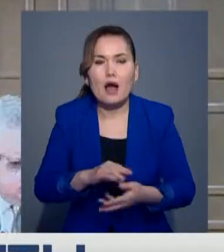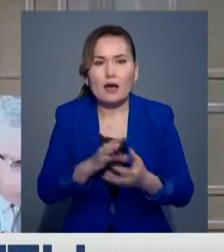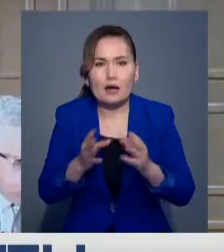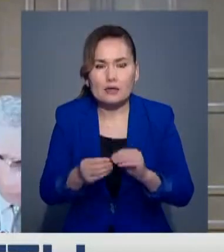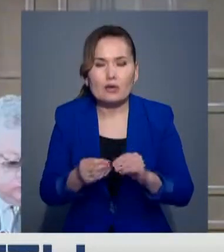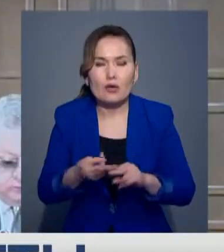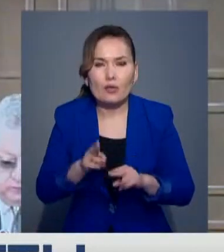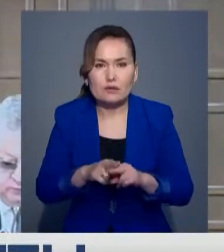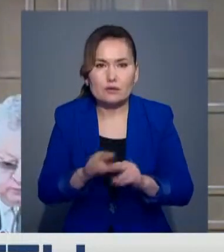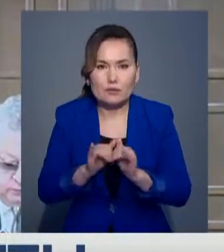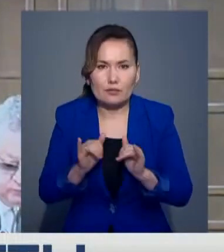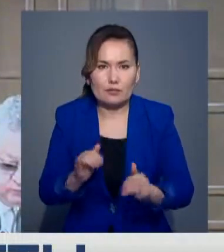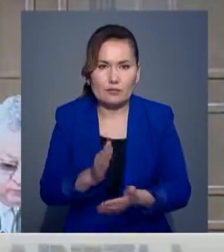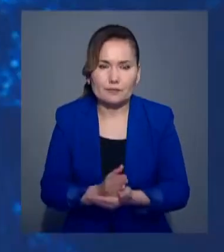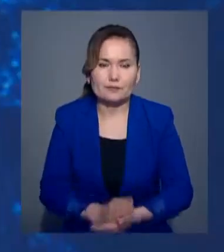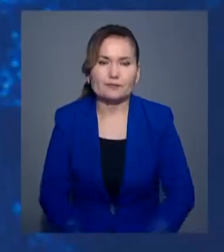деңгейінде сақталып отыр.